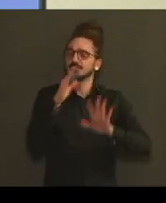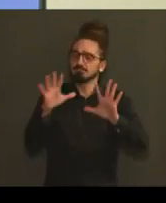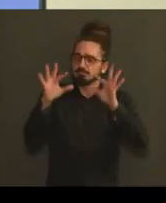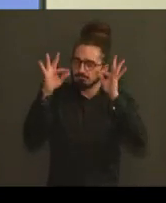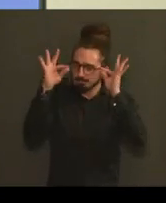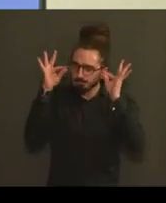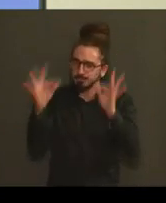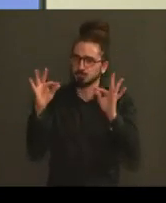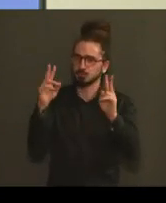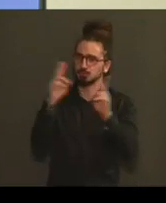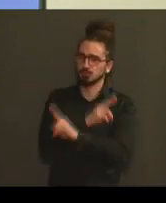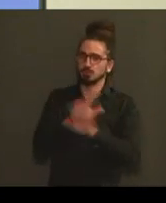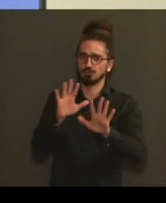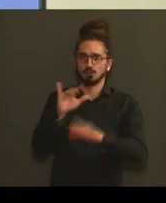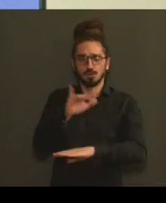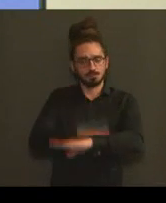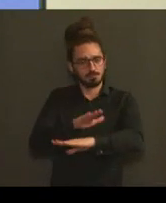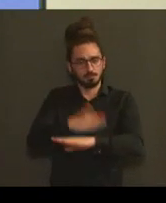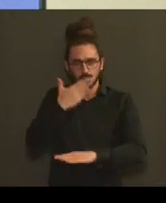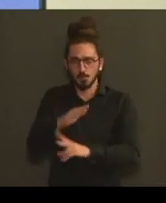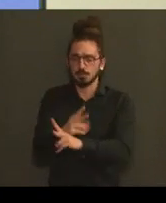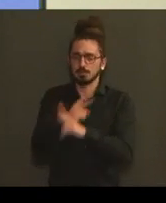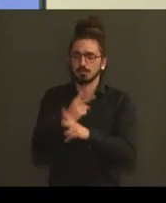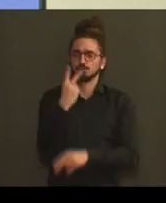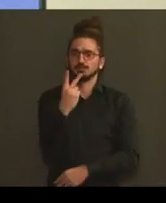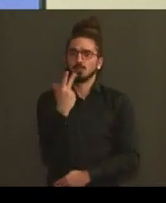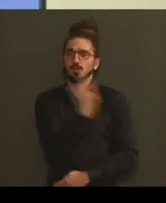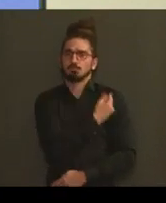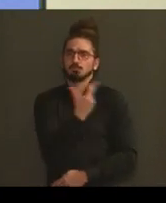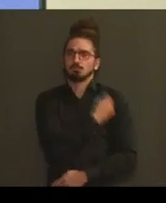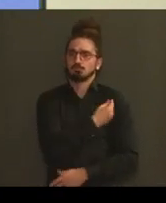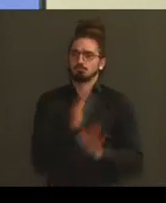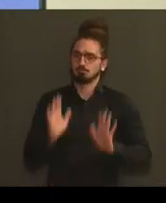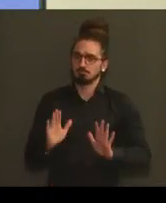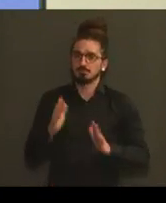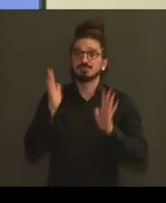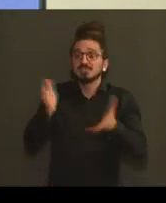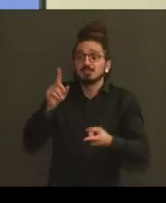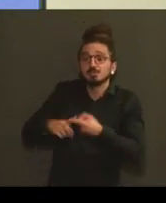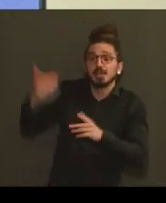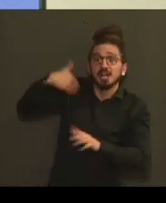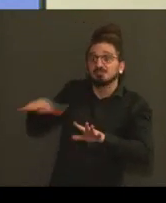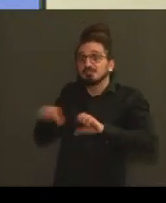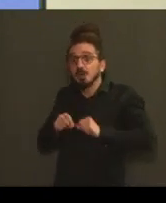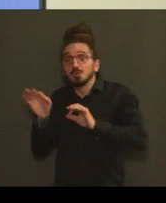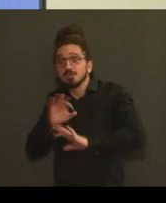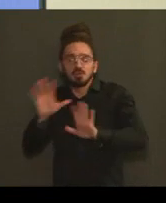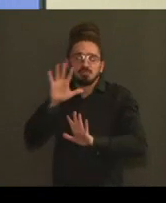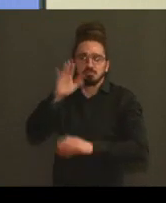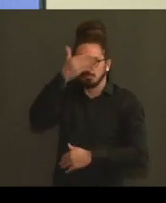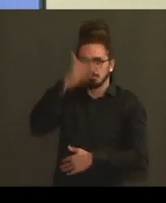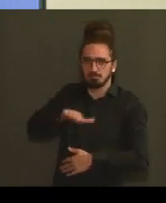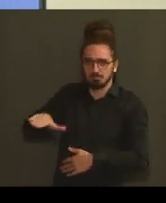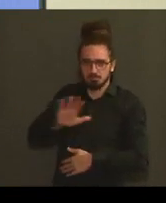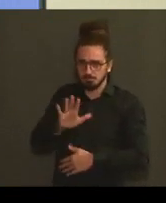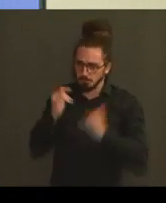en 2 doses, quels que soient les antécédents du patient. Il faut d'ailleurs noter en Belgique que seuls 15 à